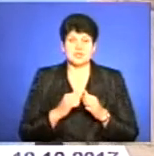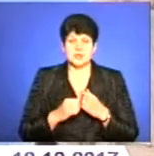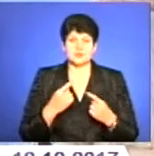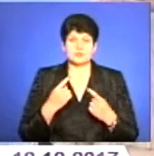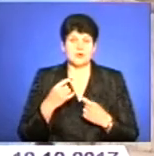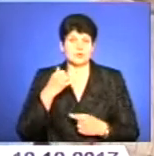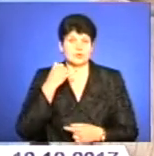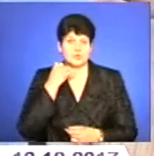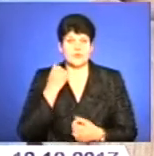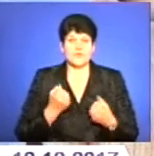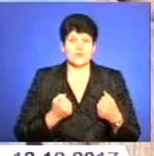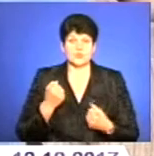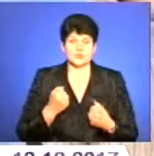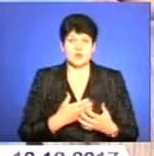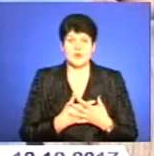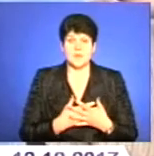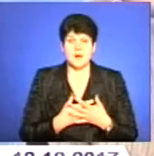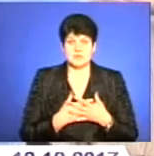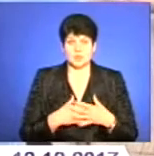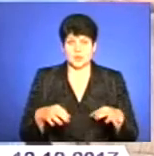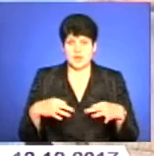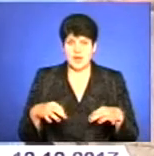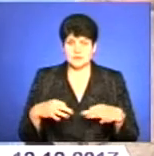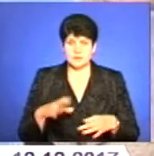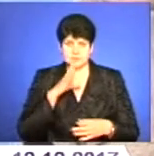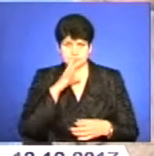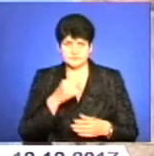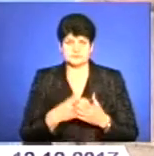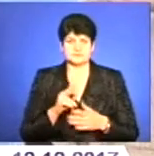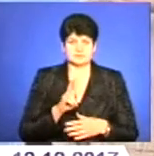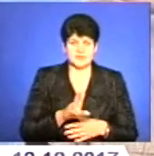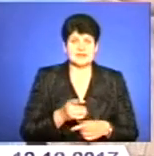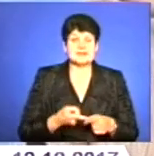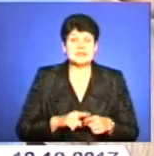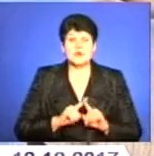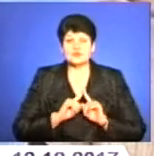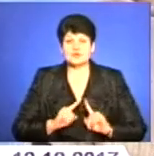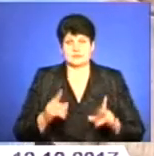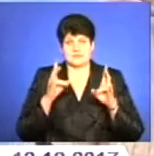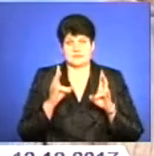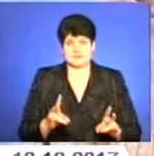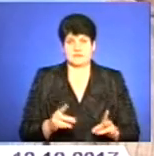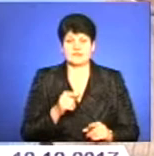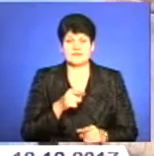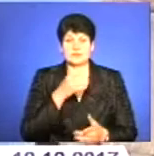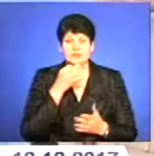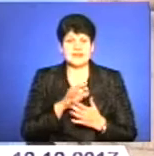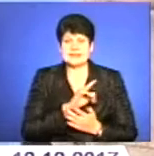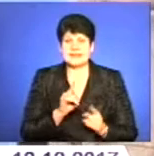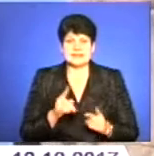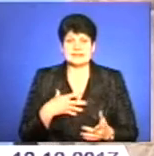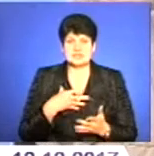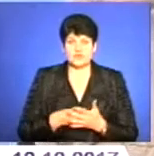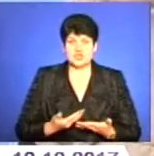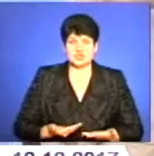телефону водії громадського транспорту, що є особливо небезпечно, оскільки вони відповідають не лише за своє життя, а